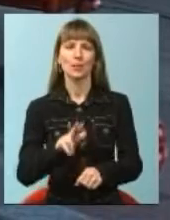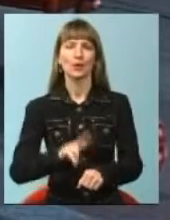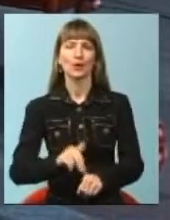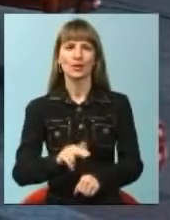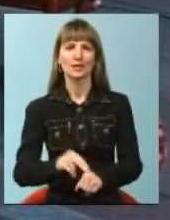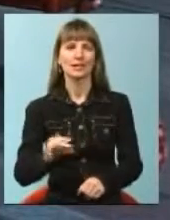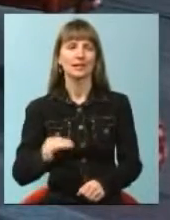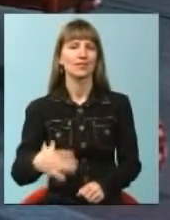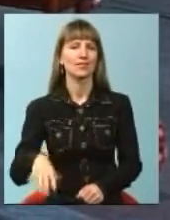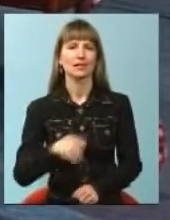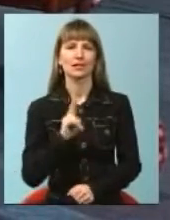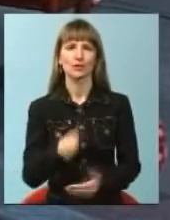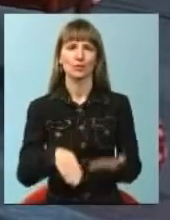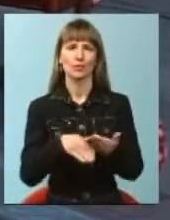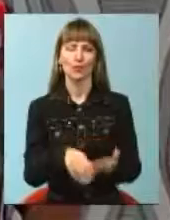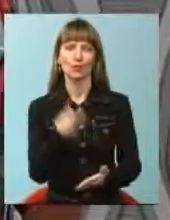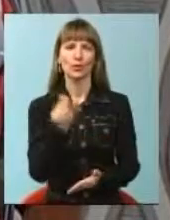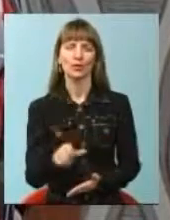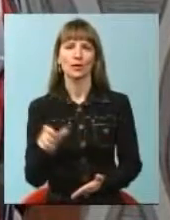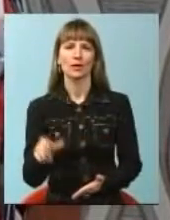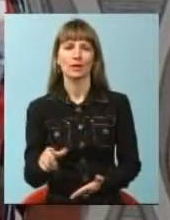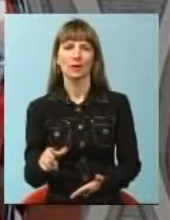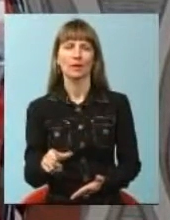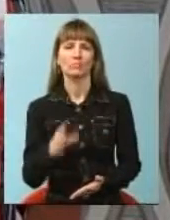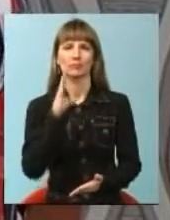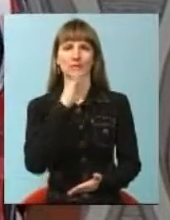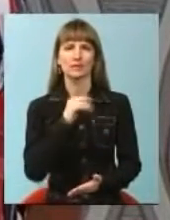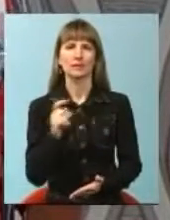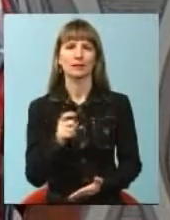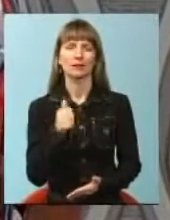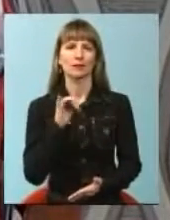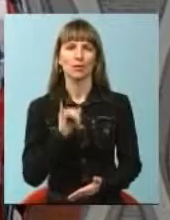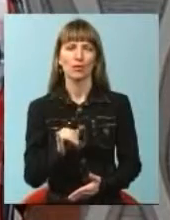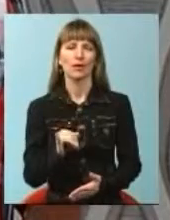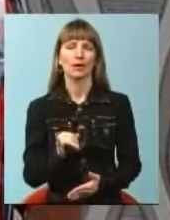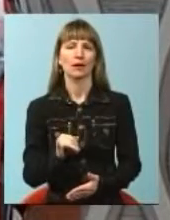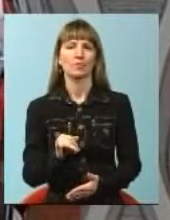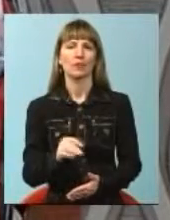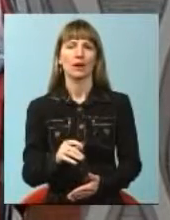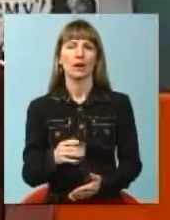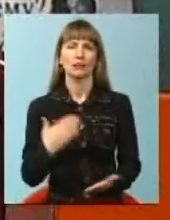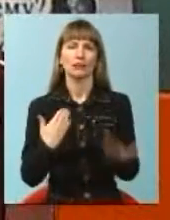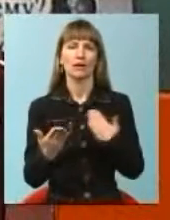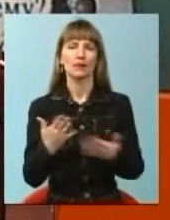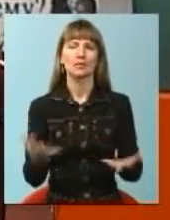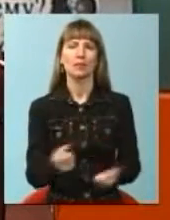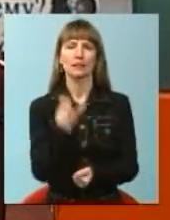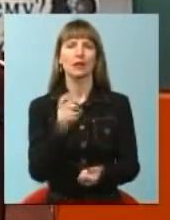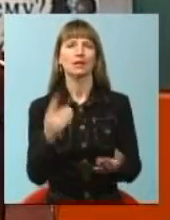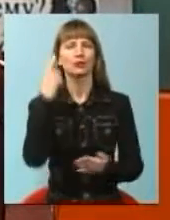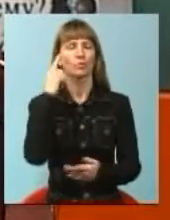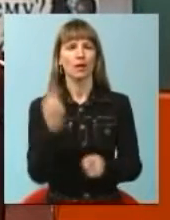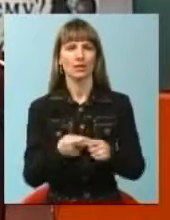і всі-всі-всі, хто допомагає людям, звичайно, таки справлятися з лихом. Стосовно рятувальника, чи як ти гадаєш, це